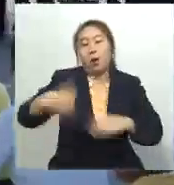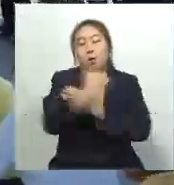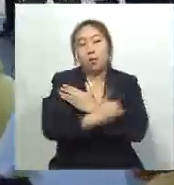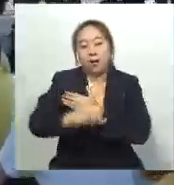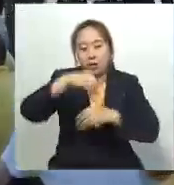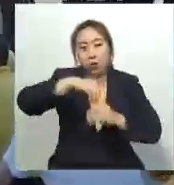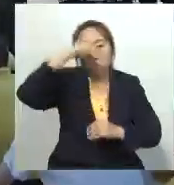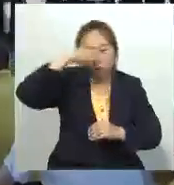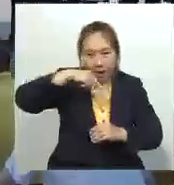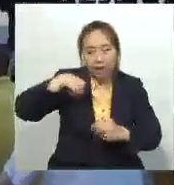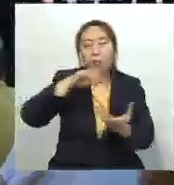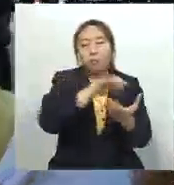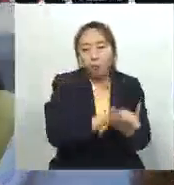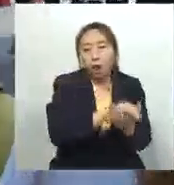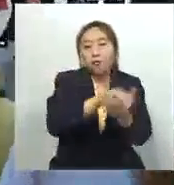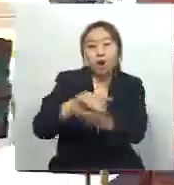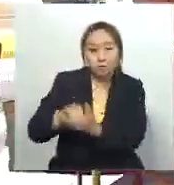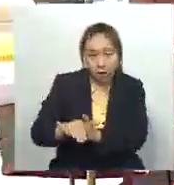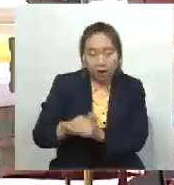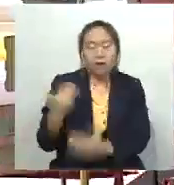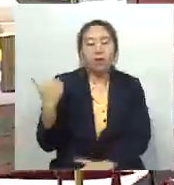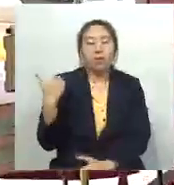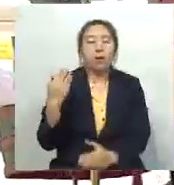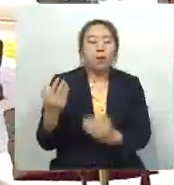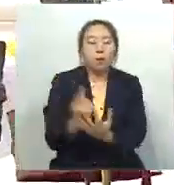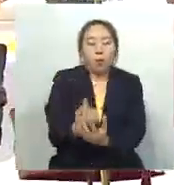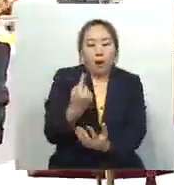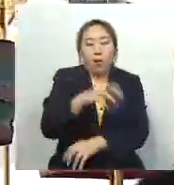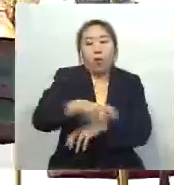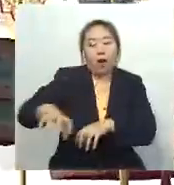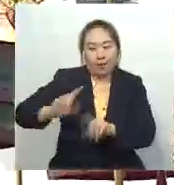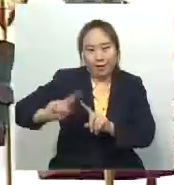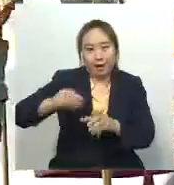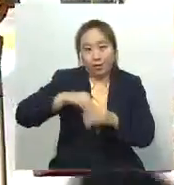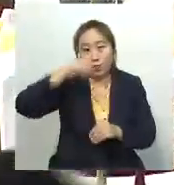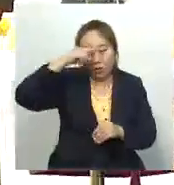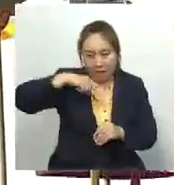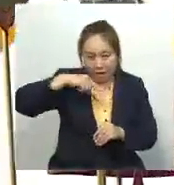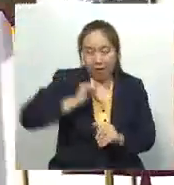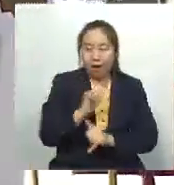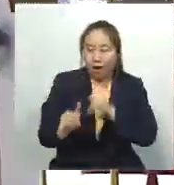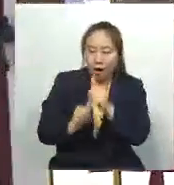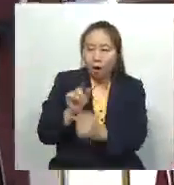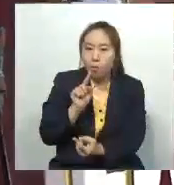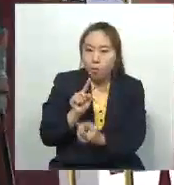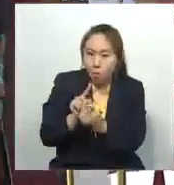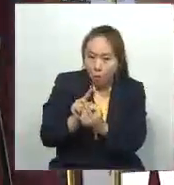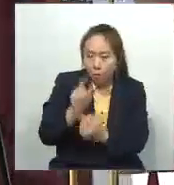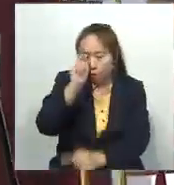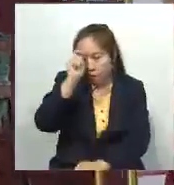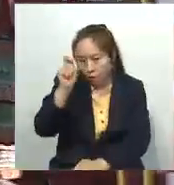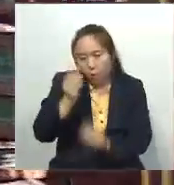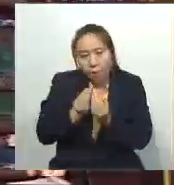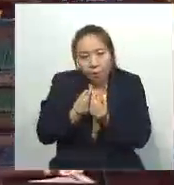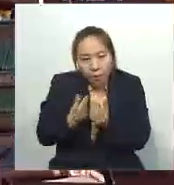ศในประเทศไทยพร้อมผู้สมรสและผู้แทนองค์การระหว่างประเทศในประเทศไทยจะเฝ้าทูลละอองธุลีพระบาทถวายพระพรชัยมง